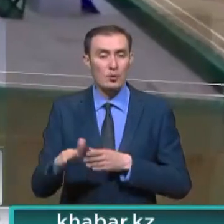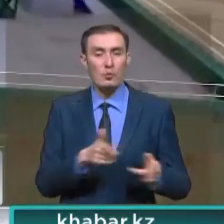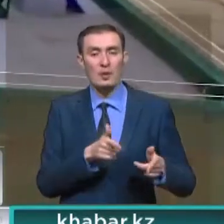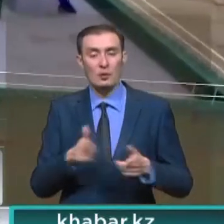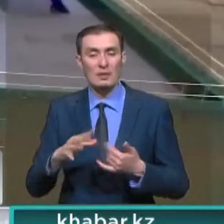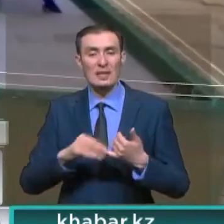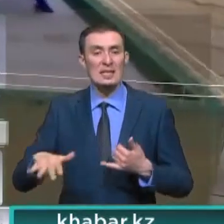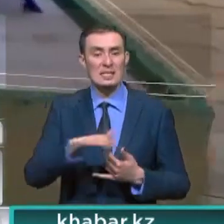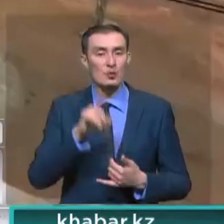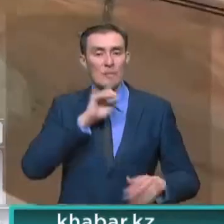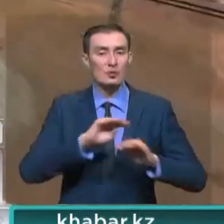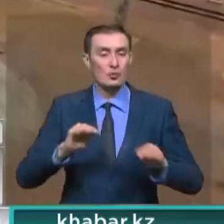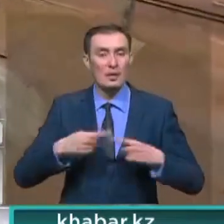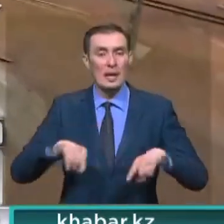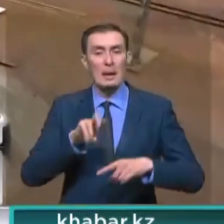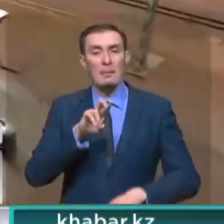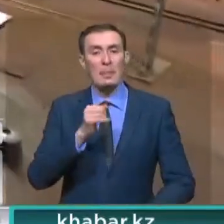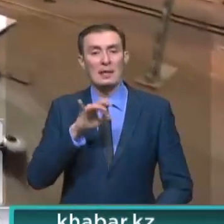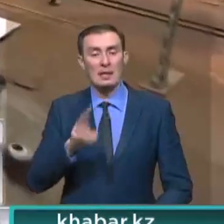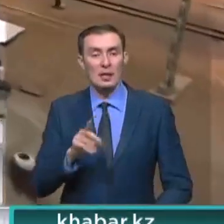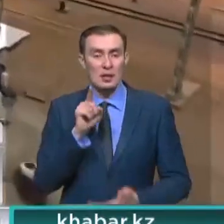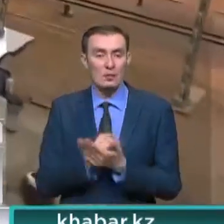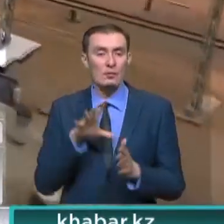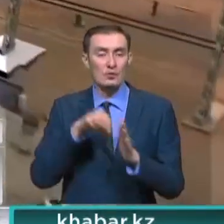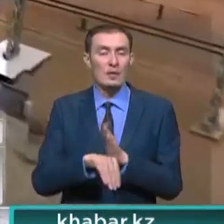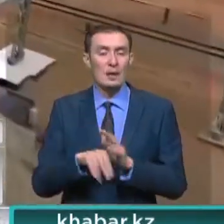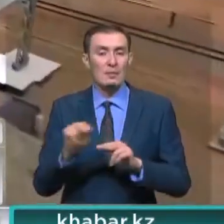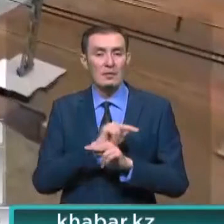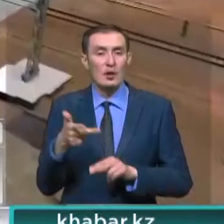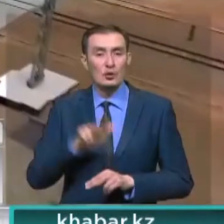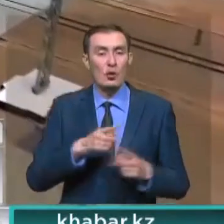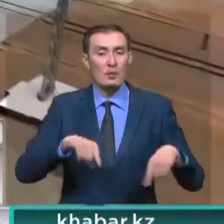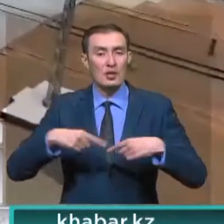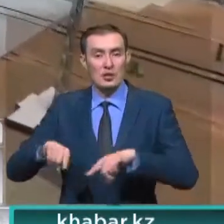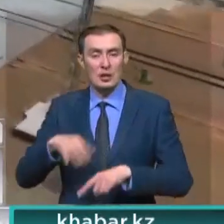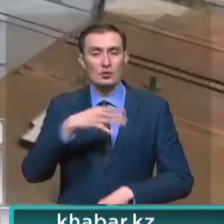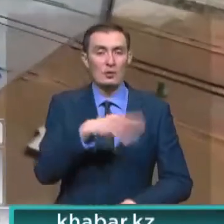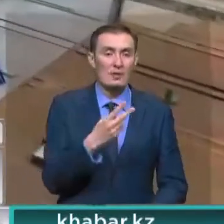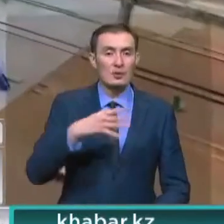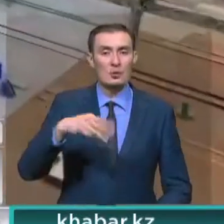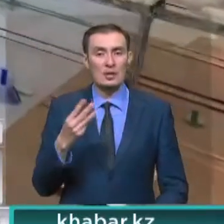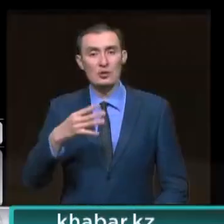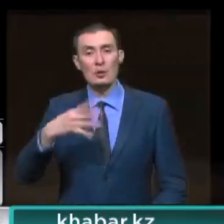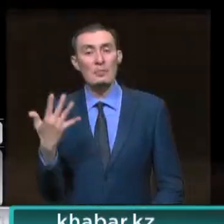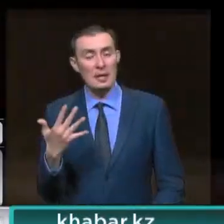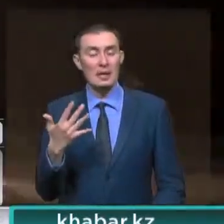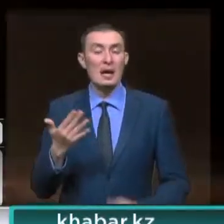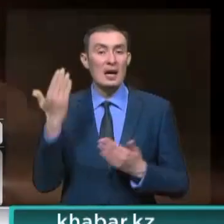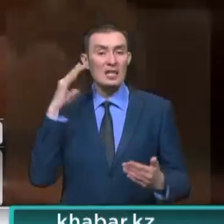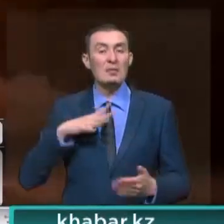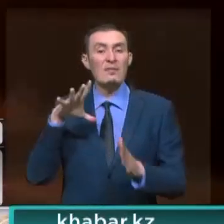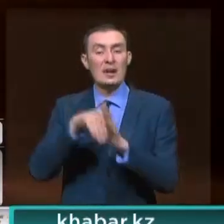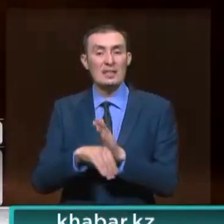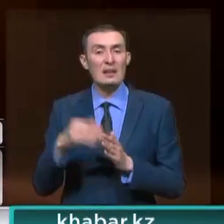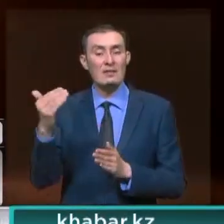подготовить наземную инфраструктуру комплекса «Байтерек». Она заключается в модернизации трех площадок на космодроме – 42-й, 43-й и 45-й. Ранее они входили